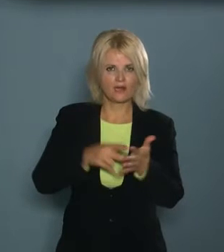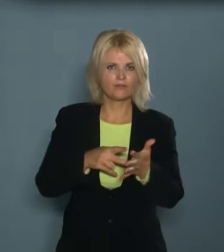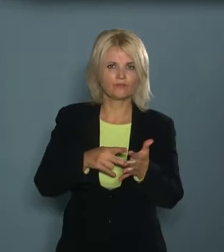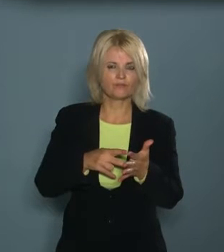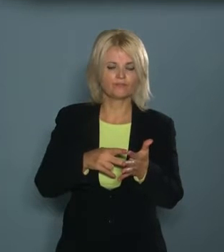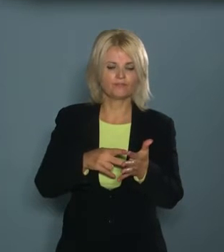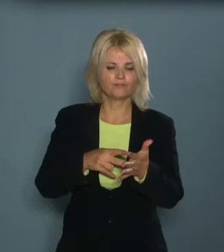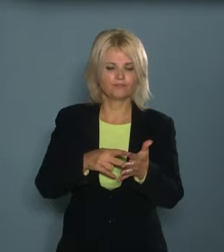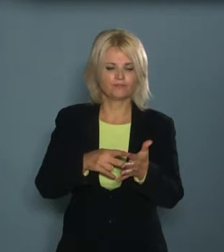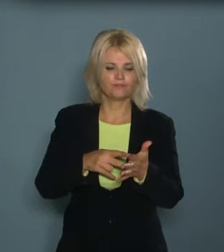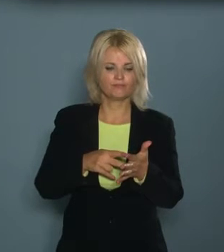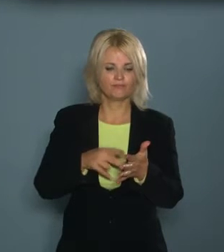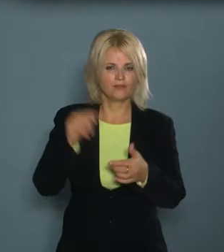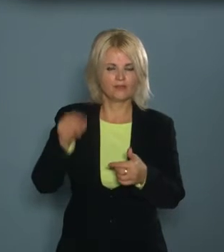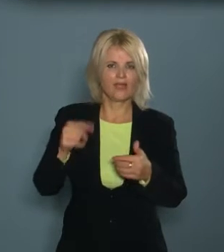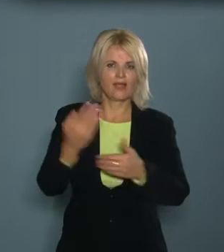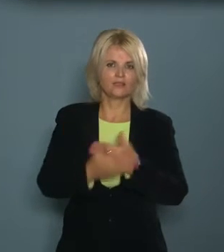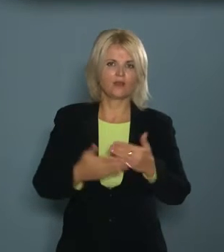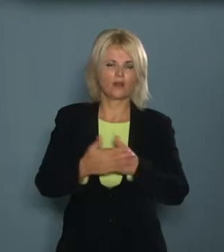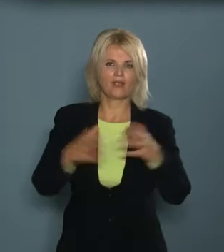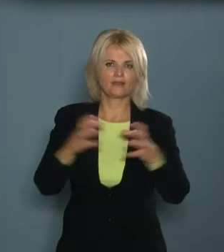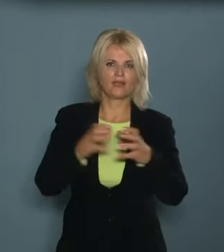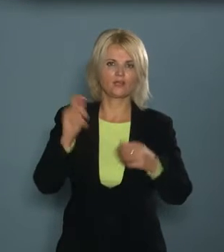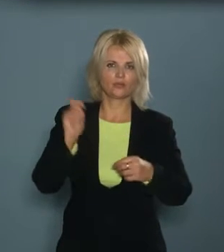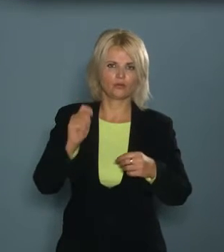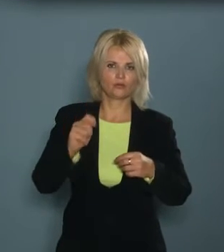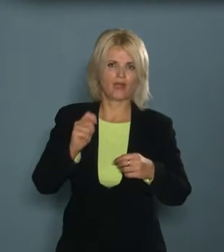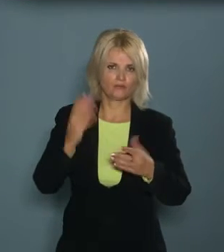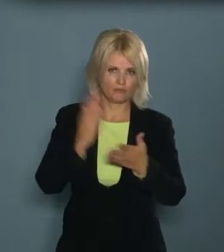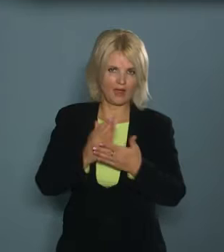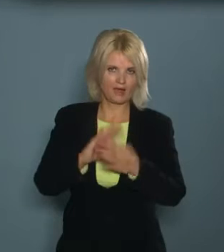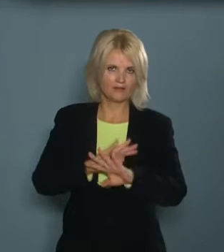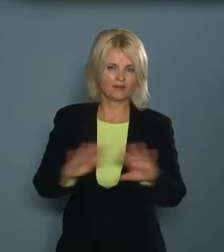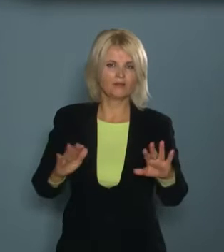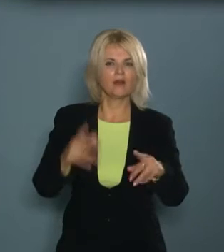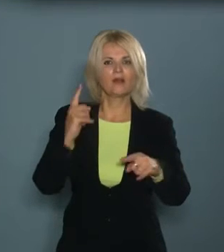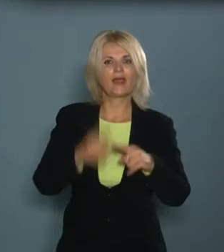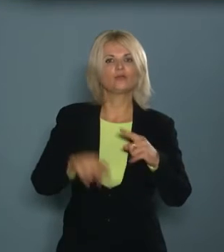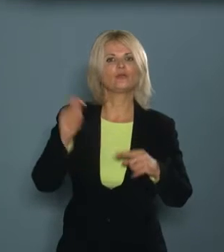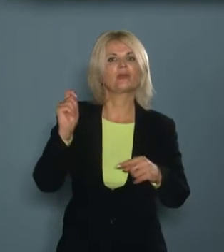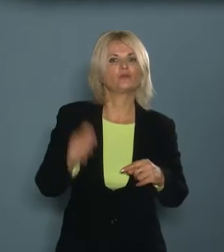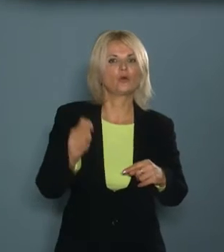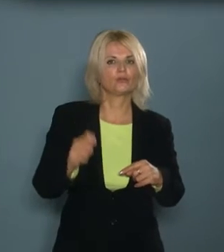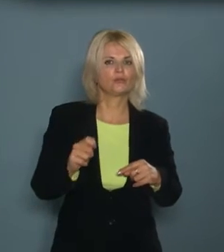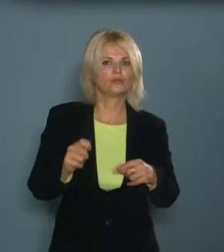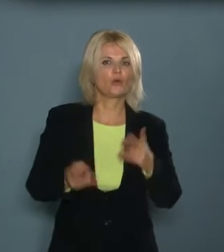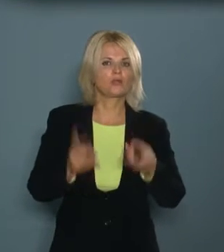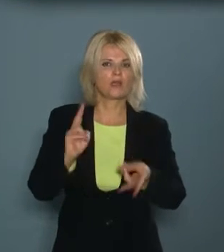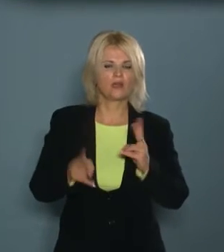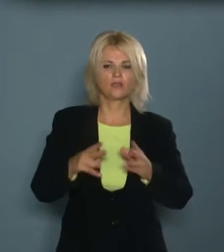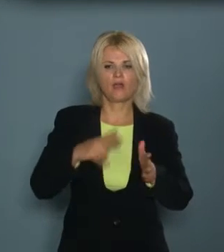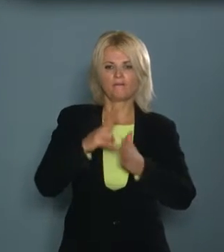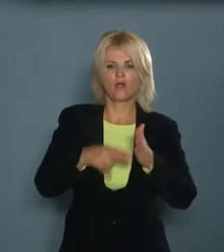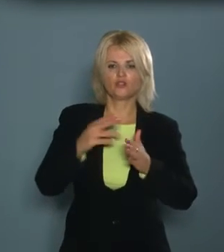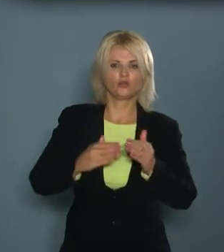gyakorlatilag ez alapján a testület különböző döntéseket hozott, most legutoljára hozott egy olyan döntést, hogy a vasútnak a